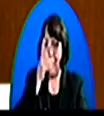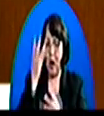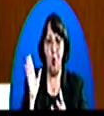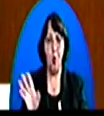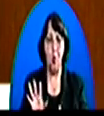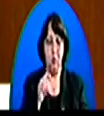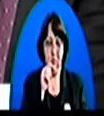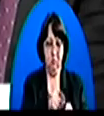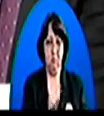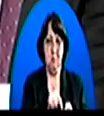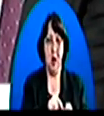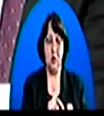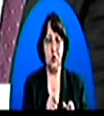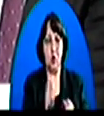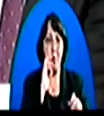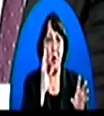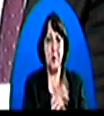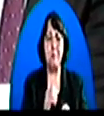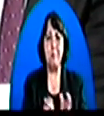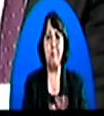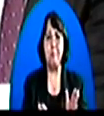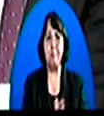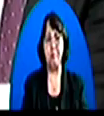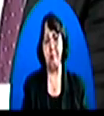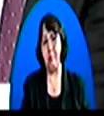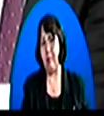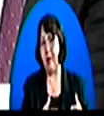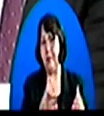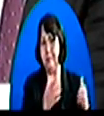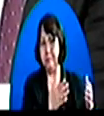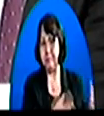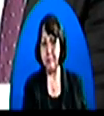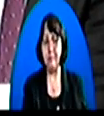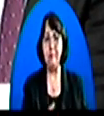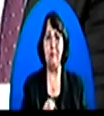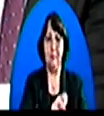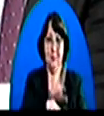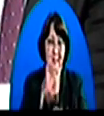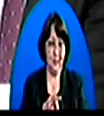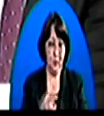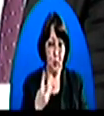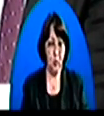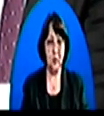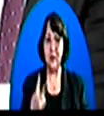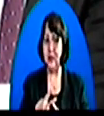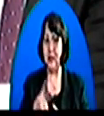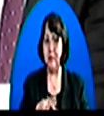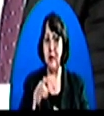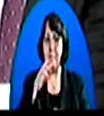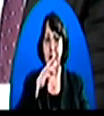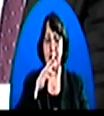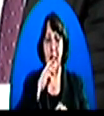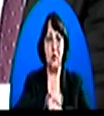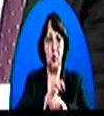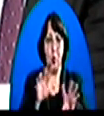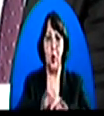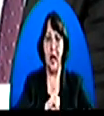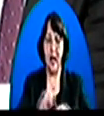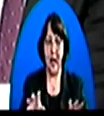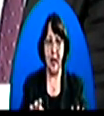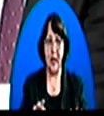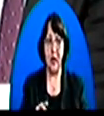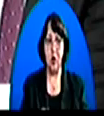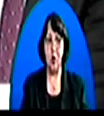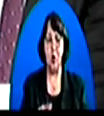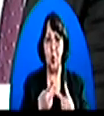хийх одоо бүрэн боломжтой. Дараагийн асуулт цар тахлын үед бас телевизээр дамжуулж олон нийтэд одоо хэрэгтэй мэдээллийг түгээхэд